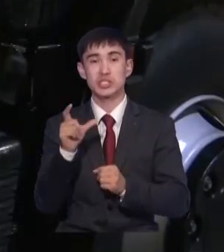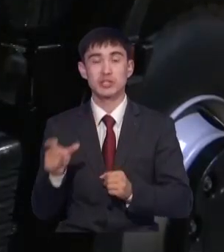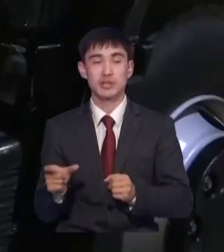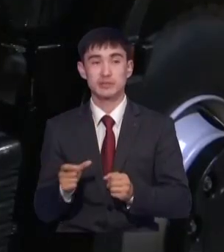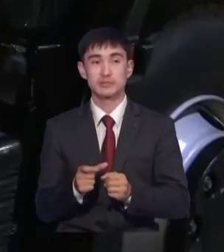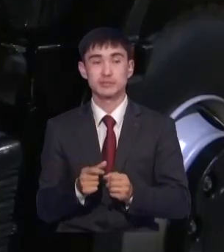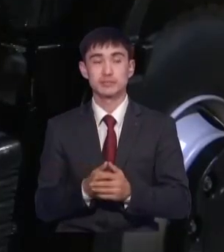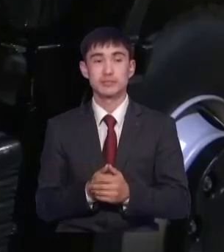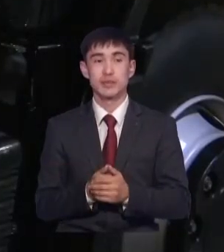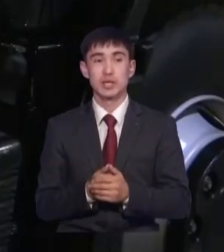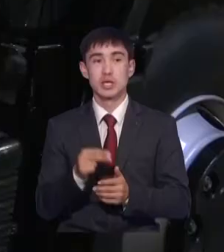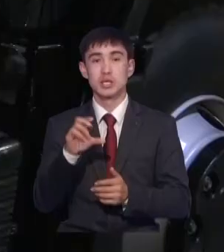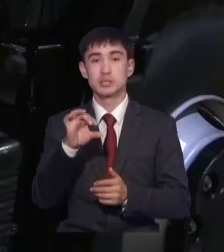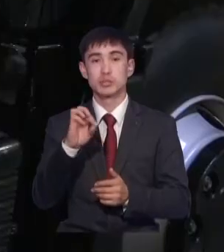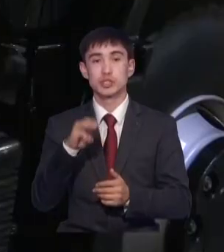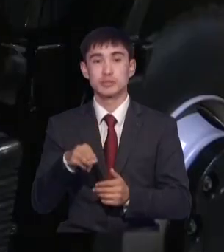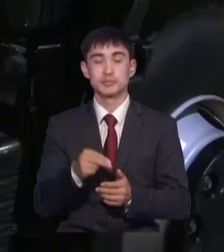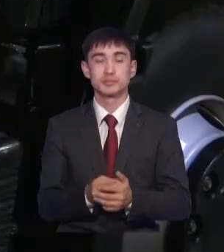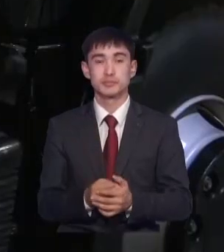человек. В СПЧ-2 это.